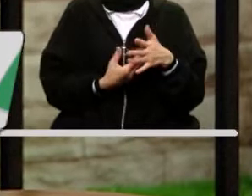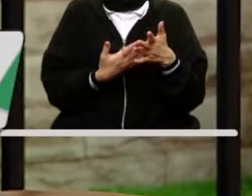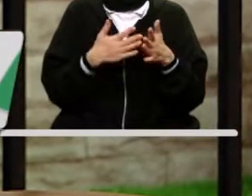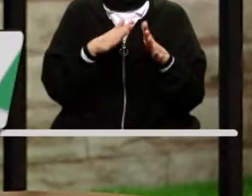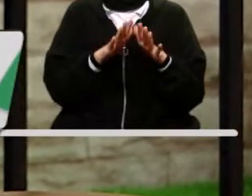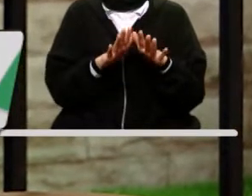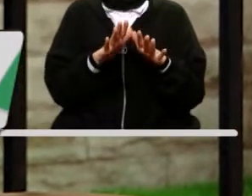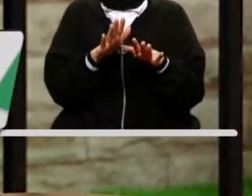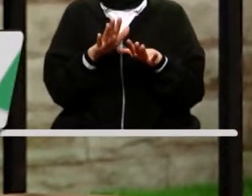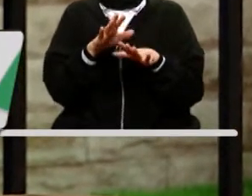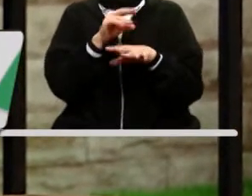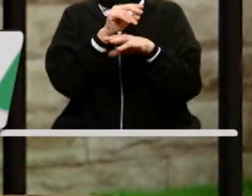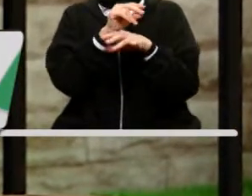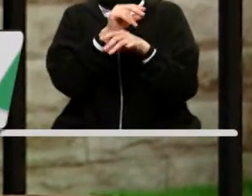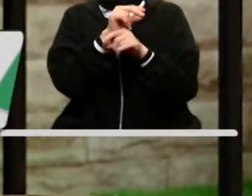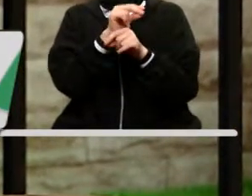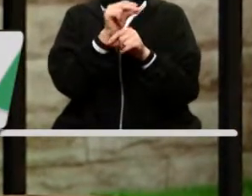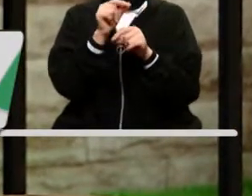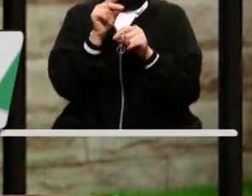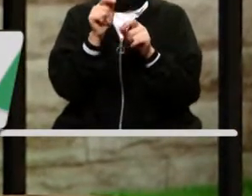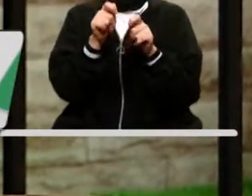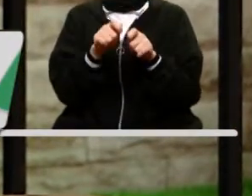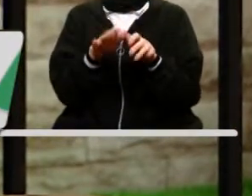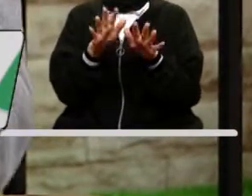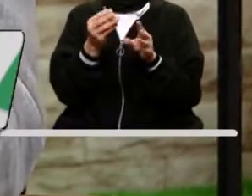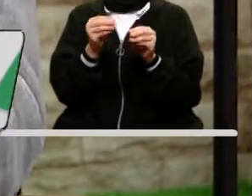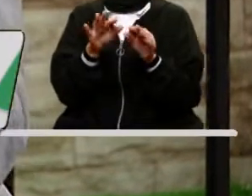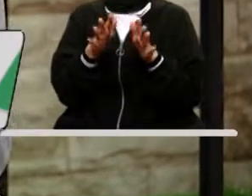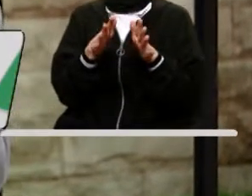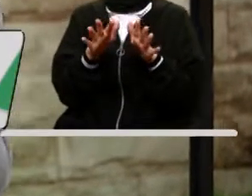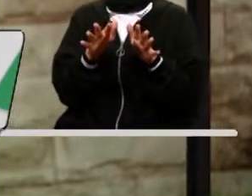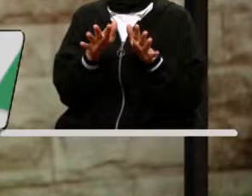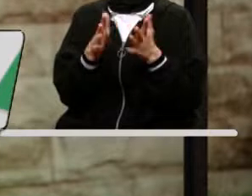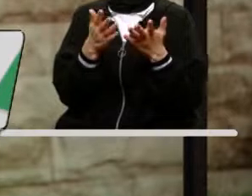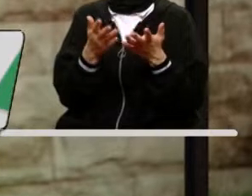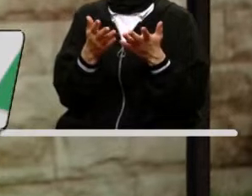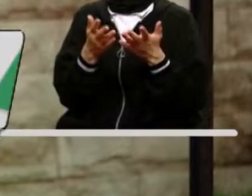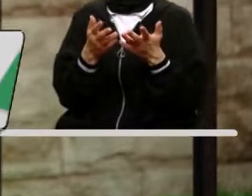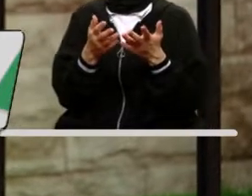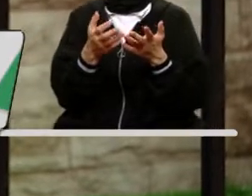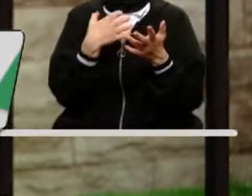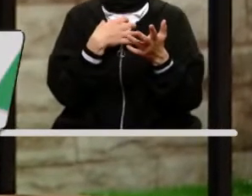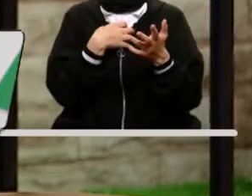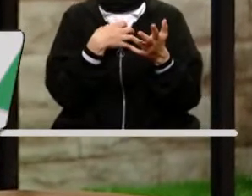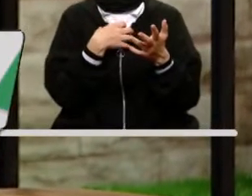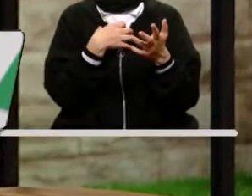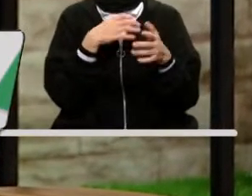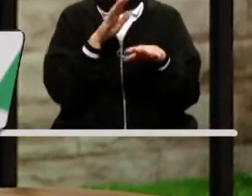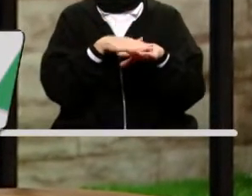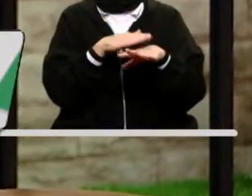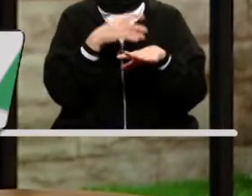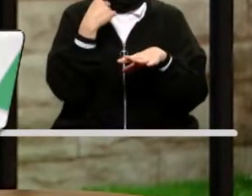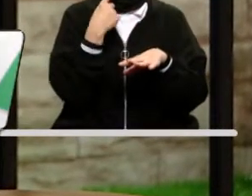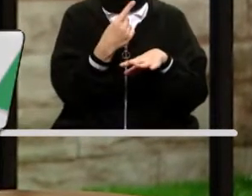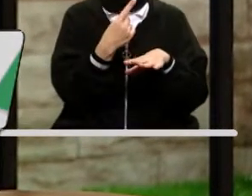hele hele. Bunları çok duyuyoruz. Yani bir de çocuğu koruyorlar, aman kıyamam ben sana, öğretmeni bir şey demesin diye bırakın. Eğer onun yapacağı, yapması